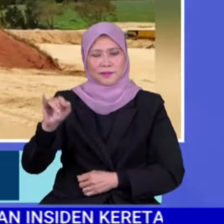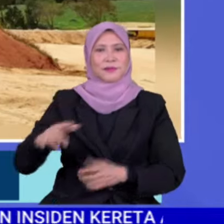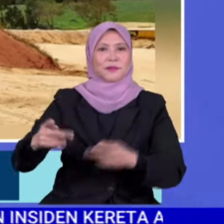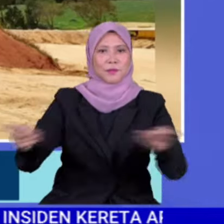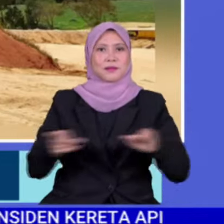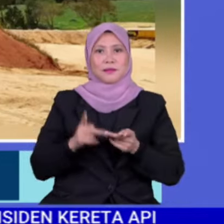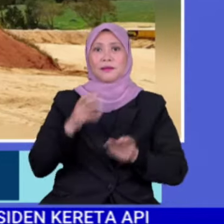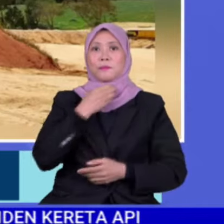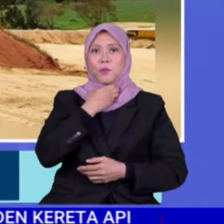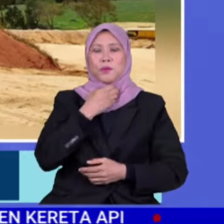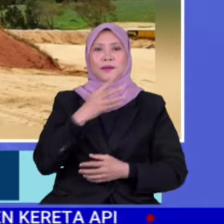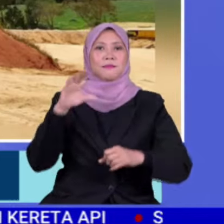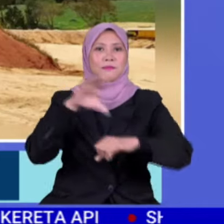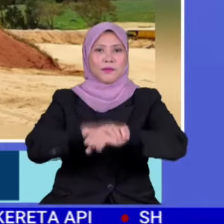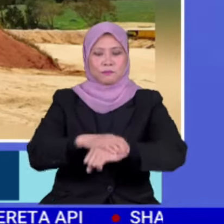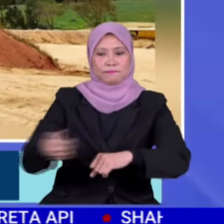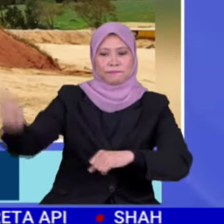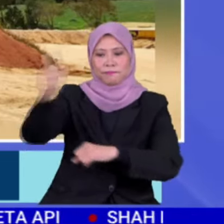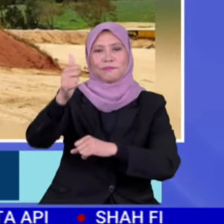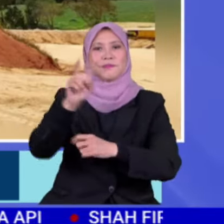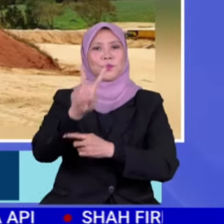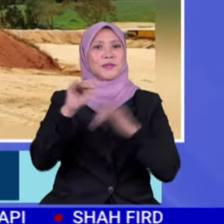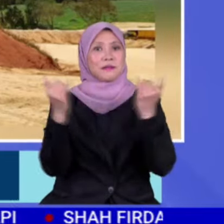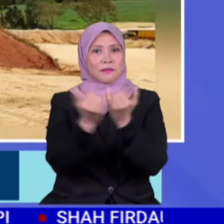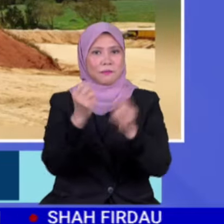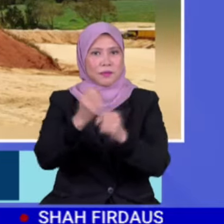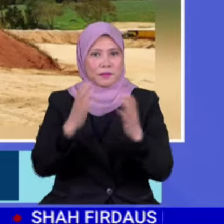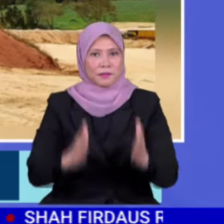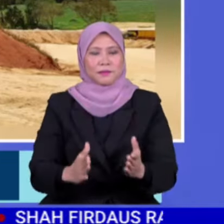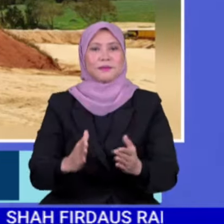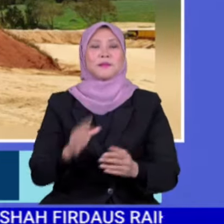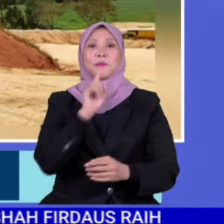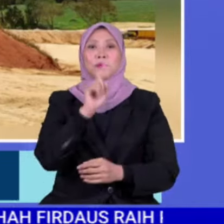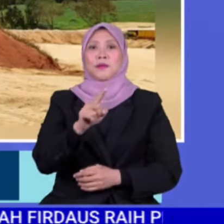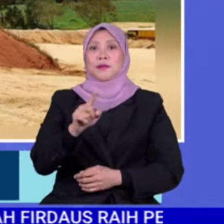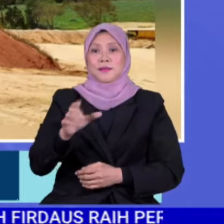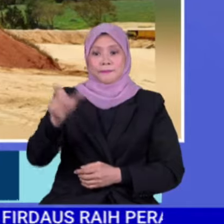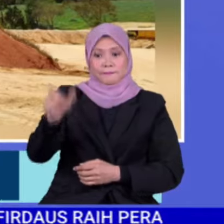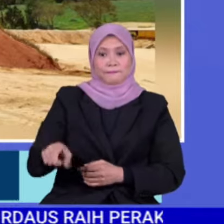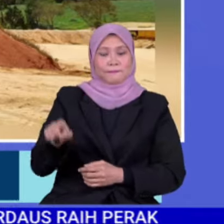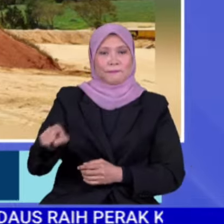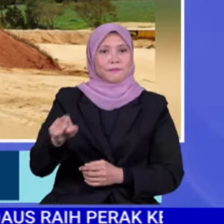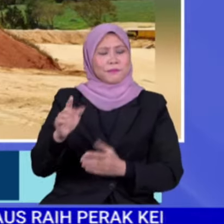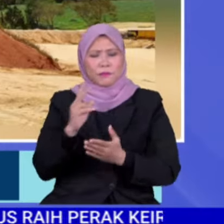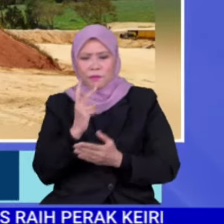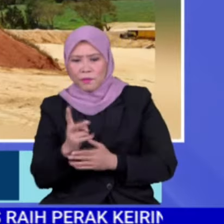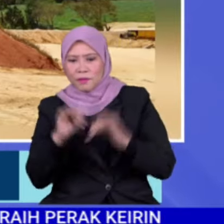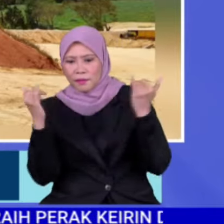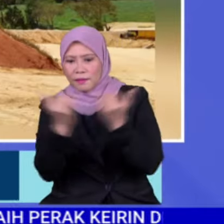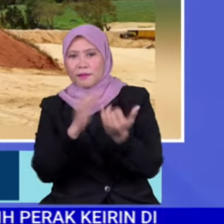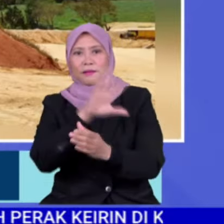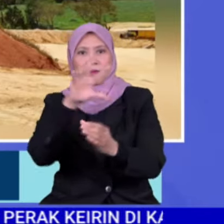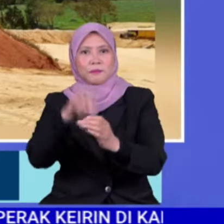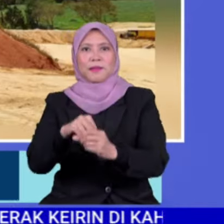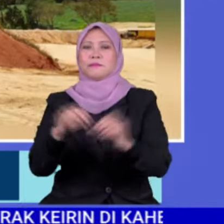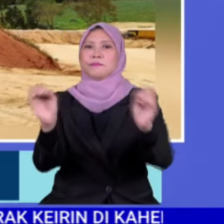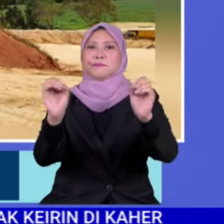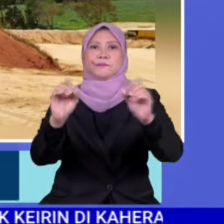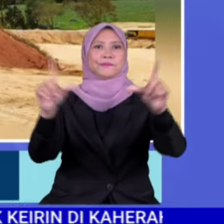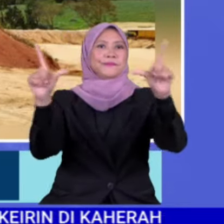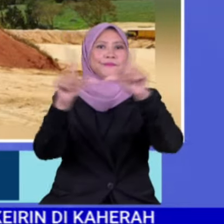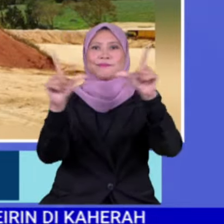Turut dicekup pengurus dan pekerja dua syarikat terbabit. KPDN Perak menerusi obstiris mendapati syarikat terlibat tidak